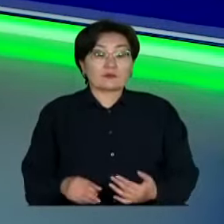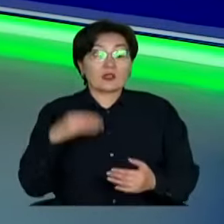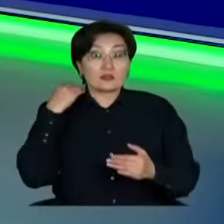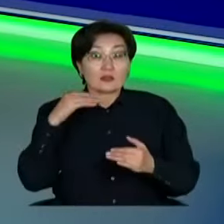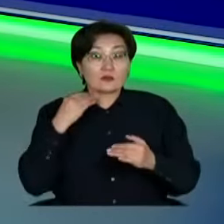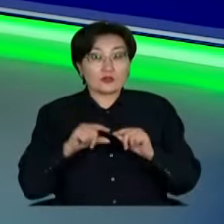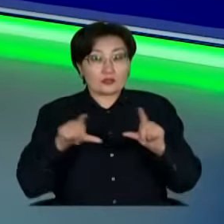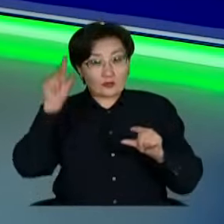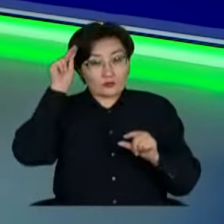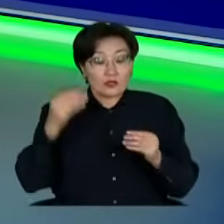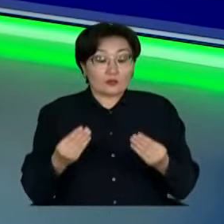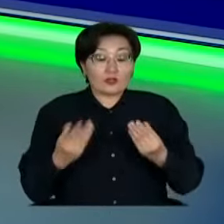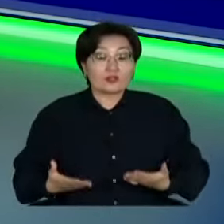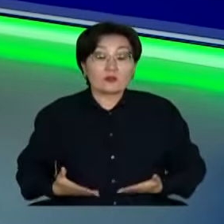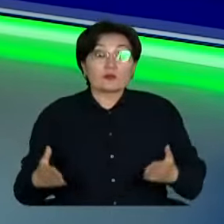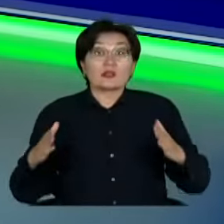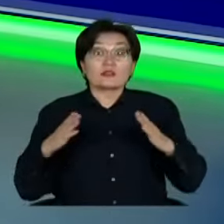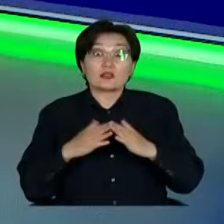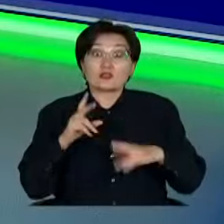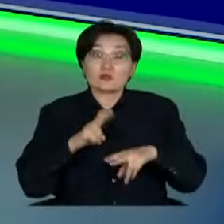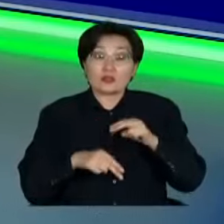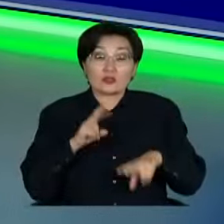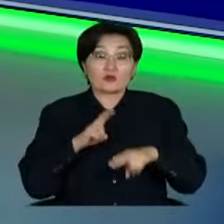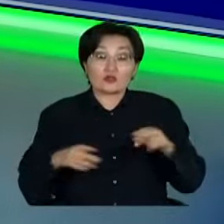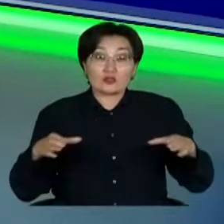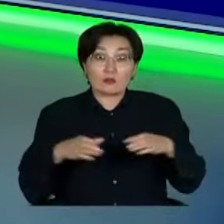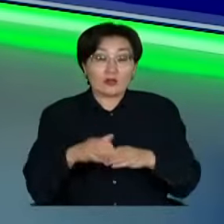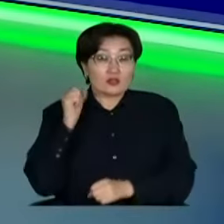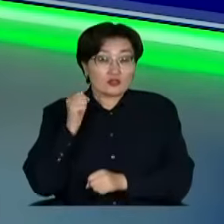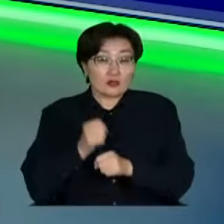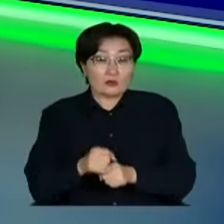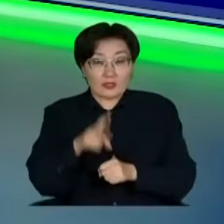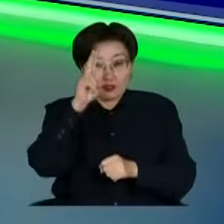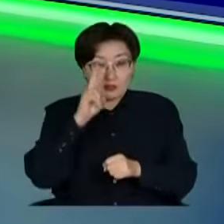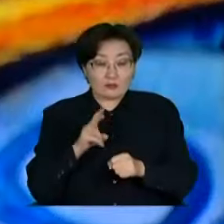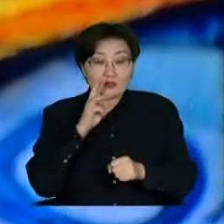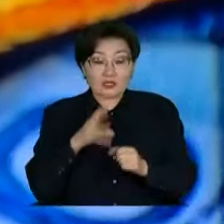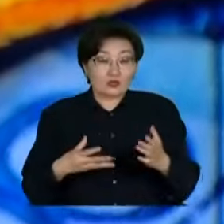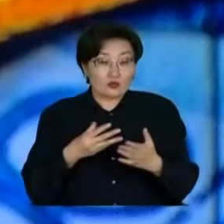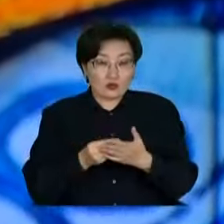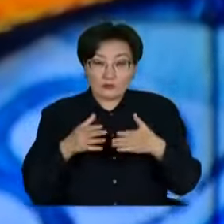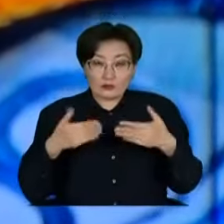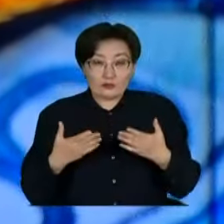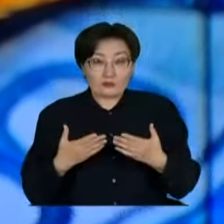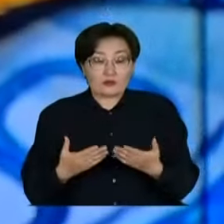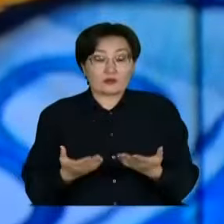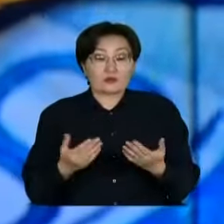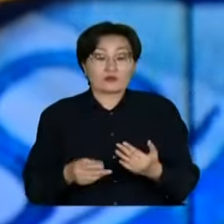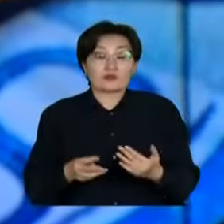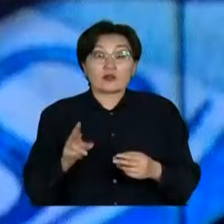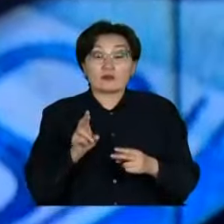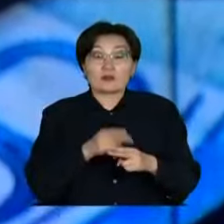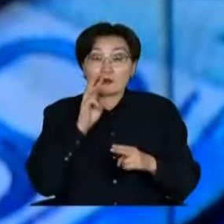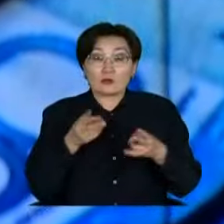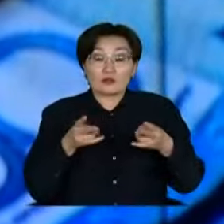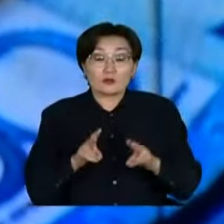Ақтөбеде мектеппен элиталы тұрғын үй салған құрылыс компаниясы жұмысшыларға 2 айдан бері жалақы төлемеген. Құрғылға қарап қалдық деген